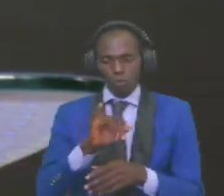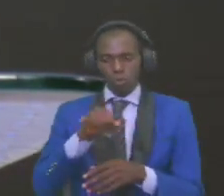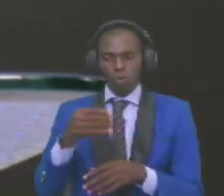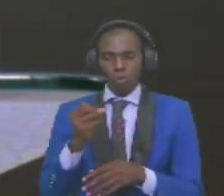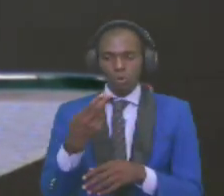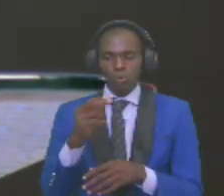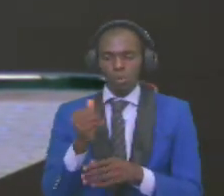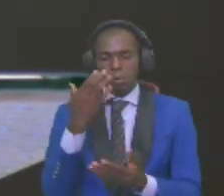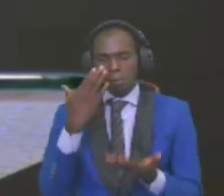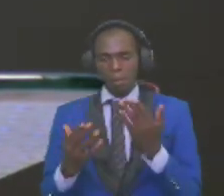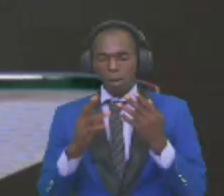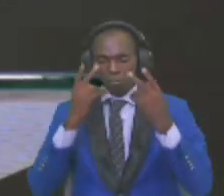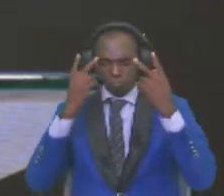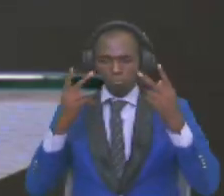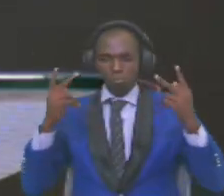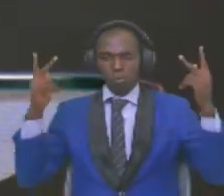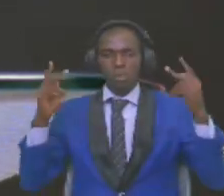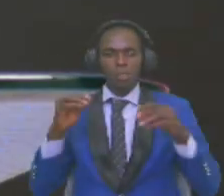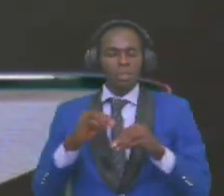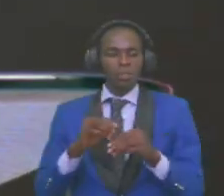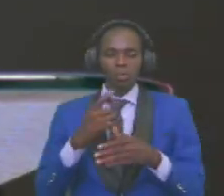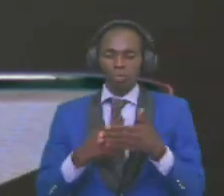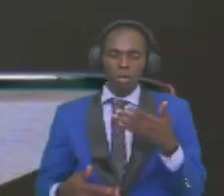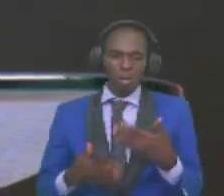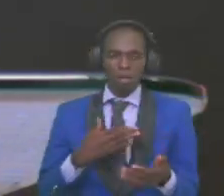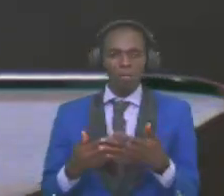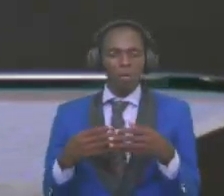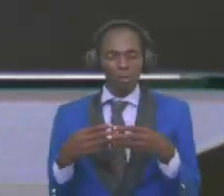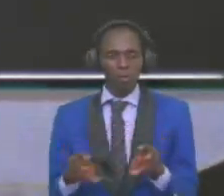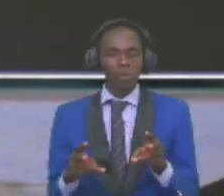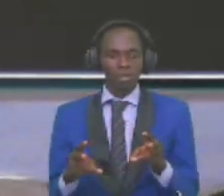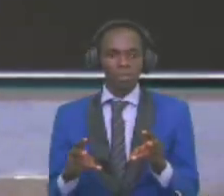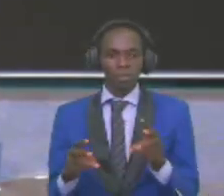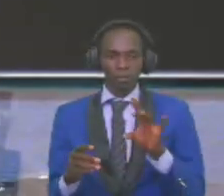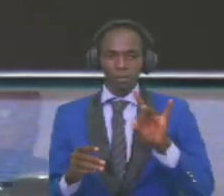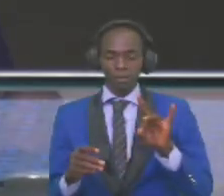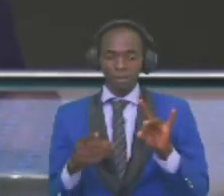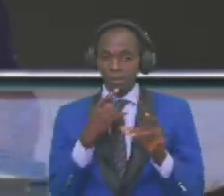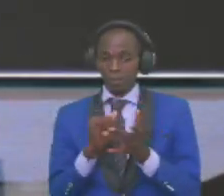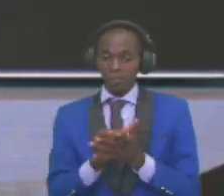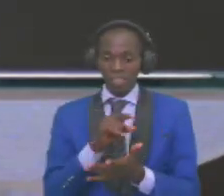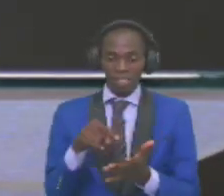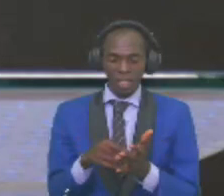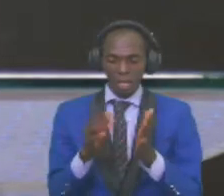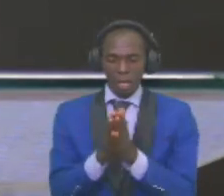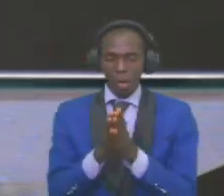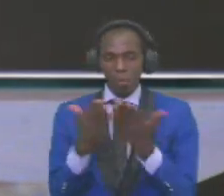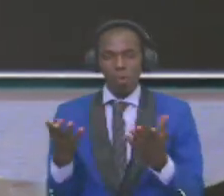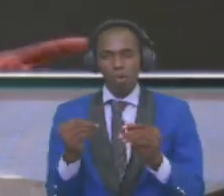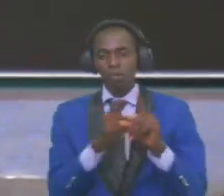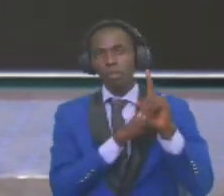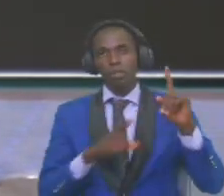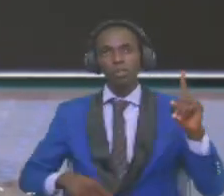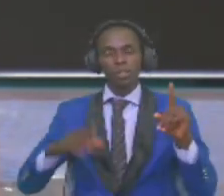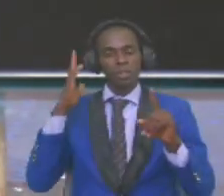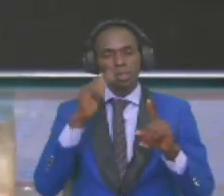da touche que c'est un peu prendre à verser 8 que ce